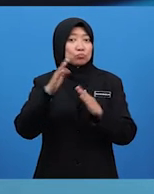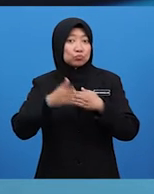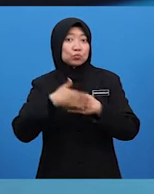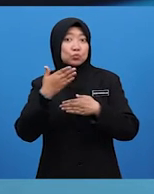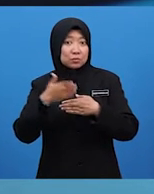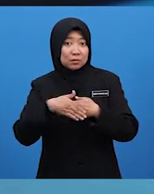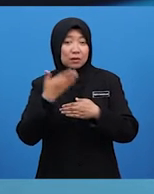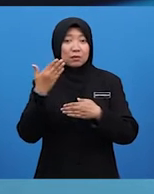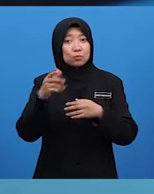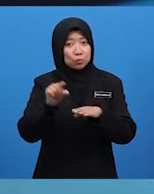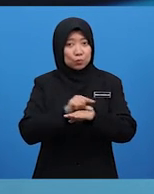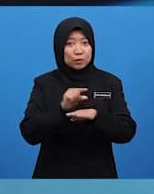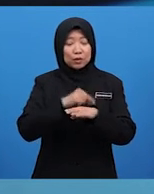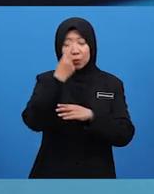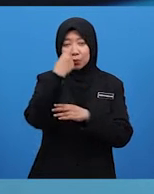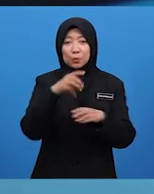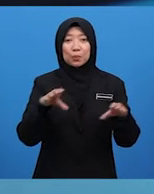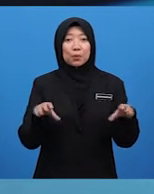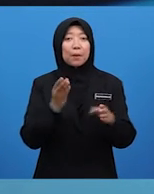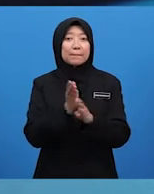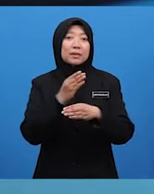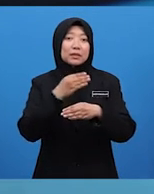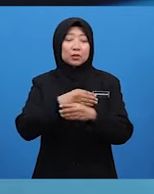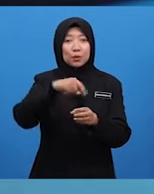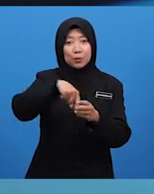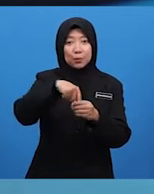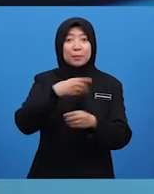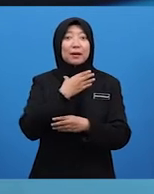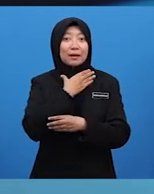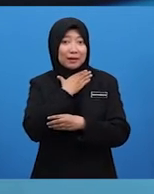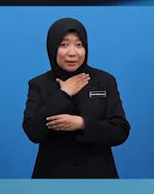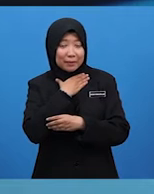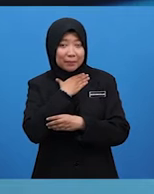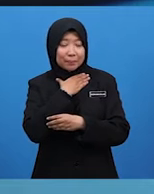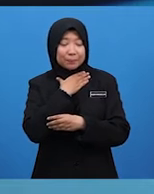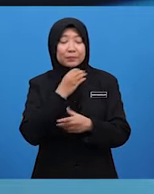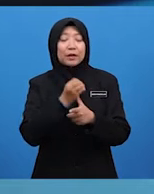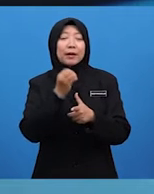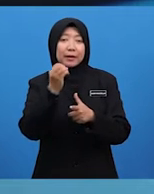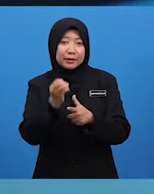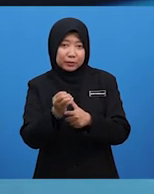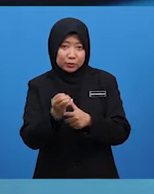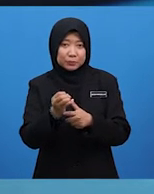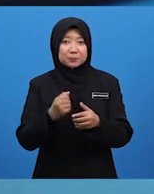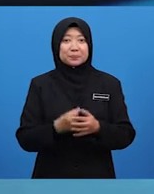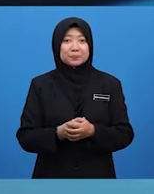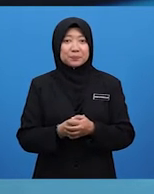digunakan untuk membuat bentuk lubang leher. Alat tersebut